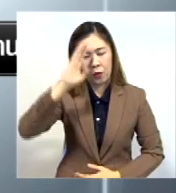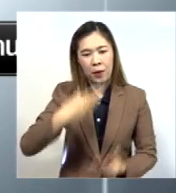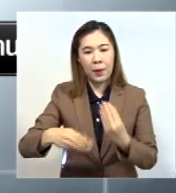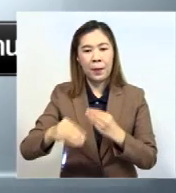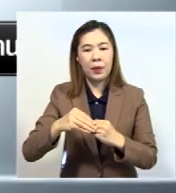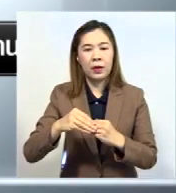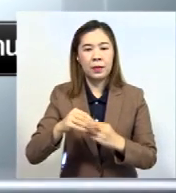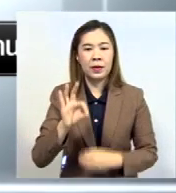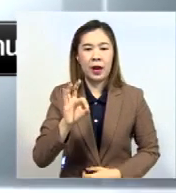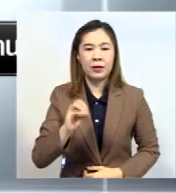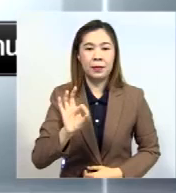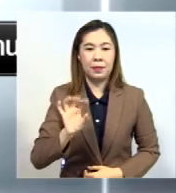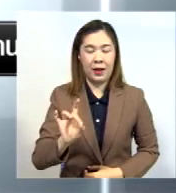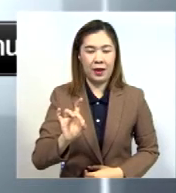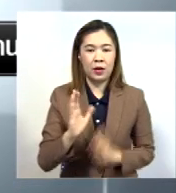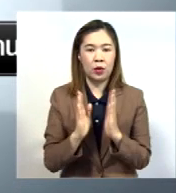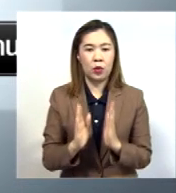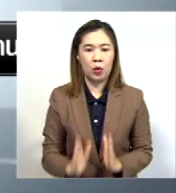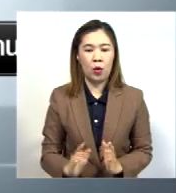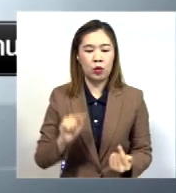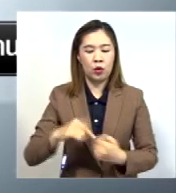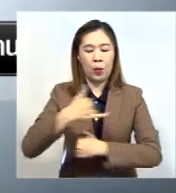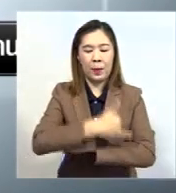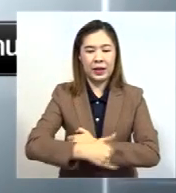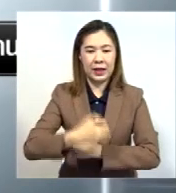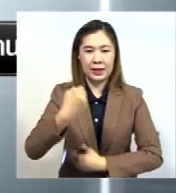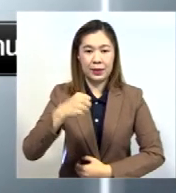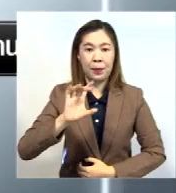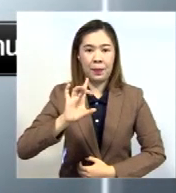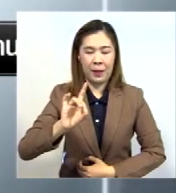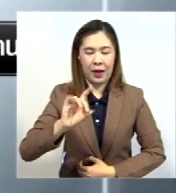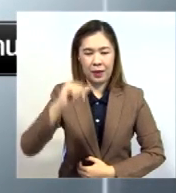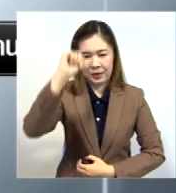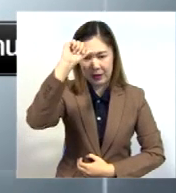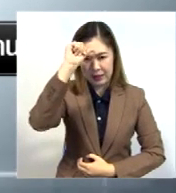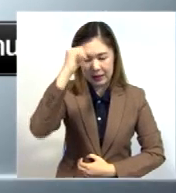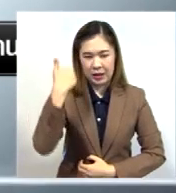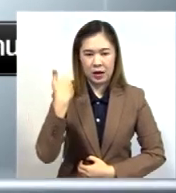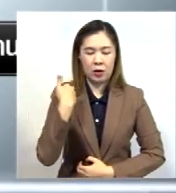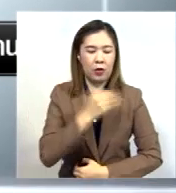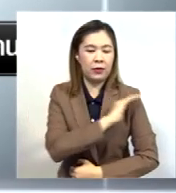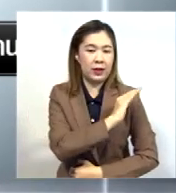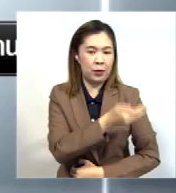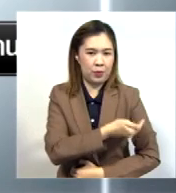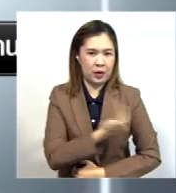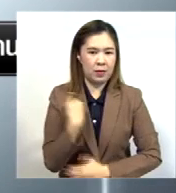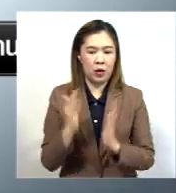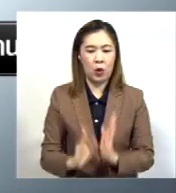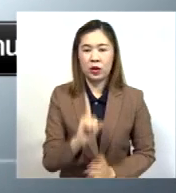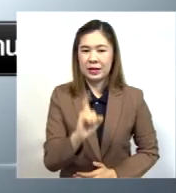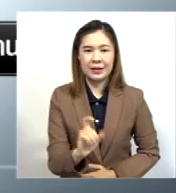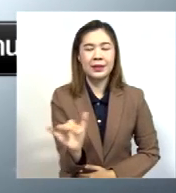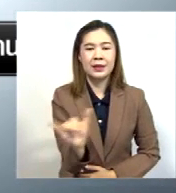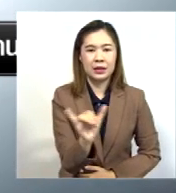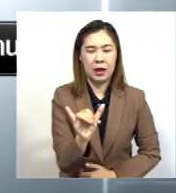ป็น898คนแล้วใน18ประเทศรวมทั้งอินเดียและฟิลิปปินส์แต่ว่ายังไม่พบผู้เสียชีวิ